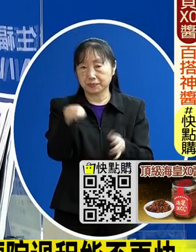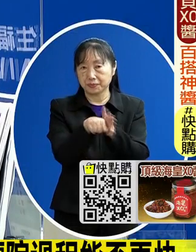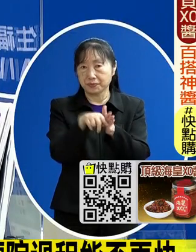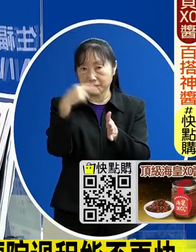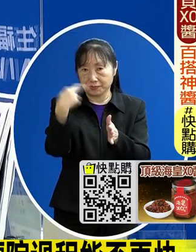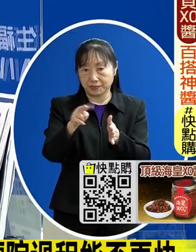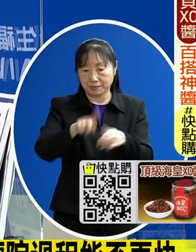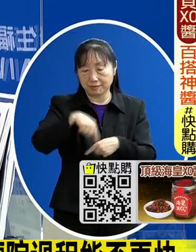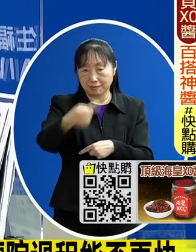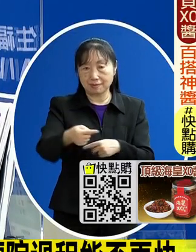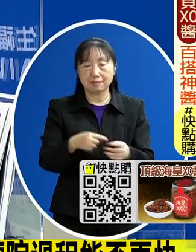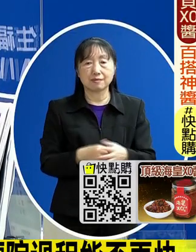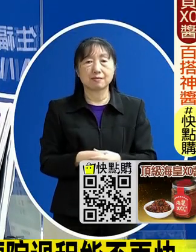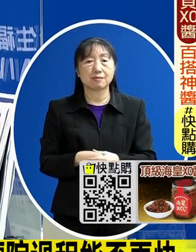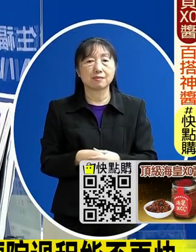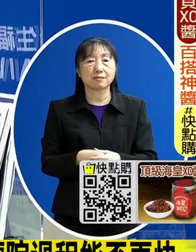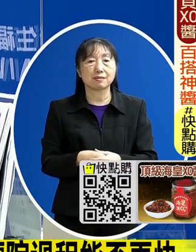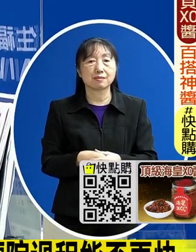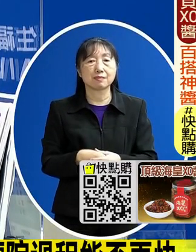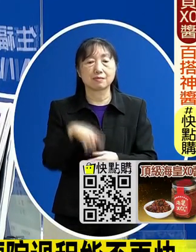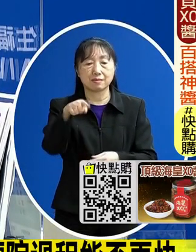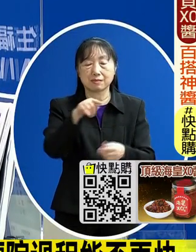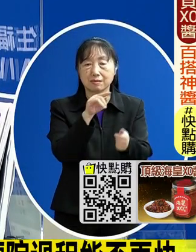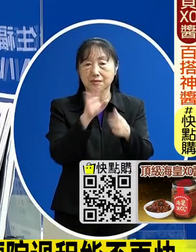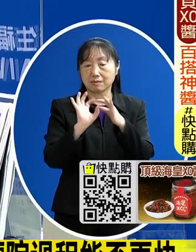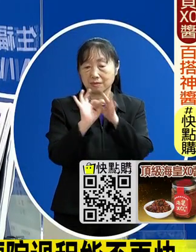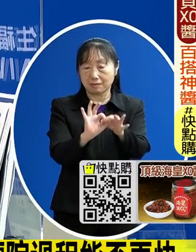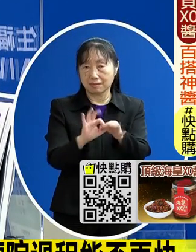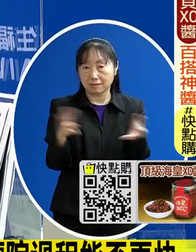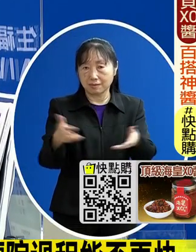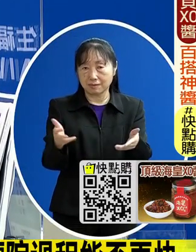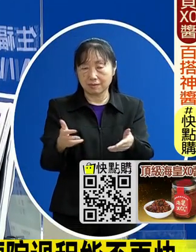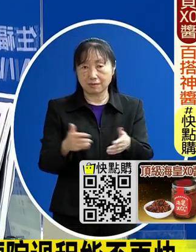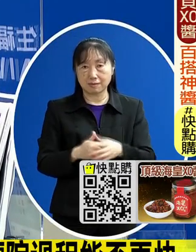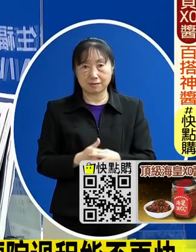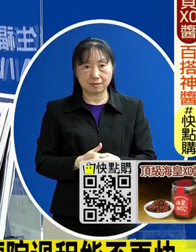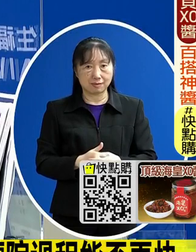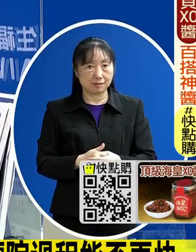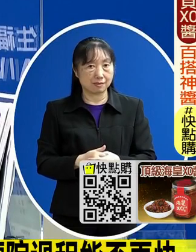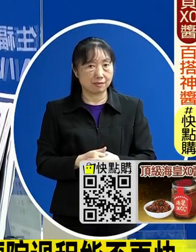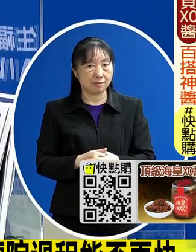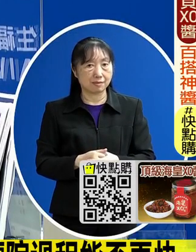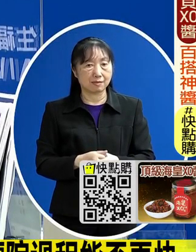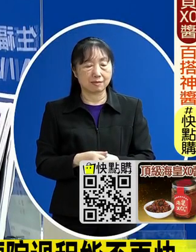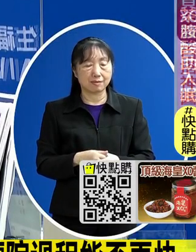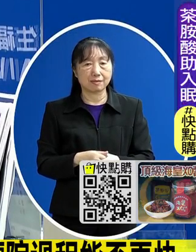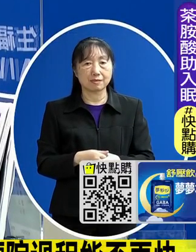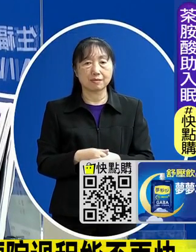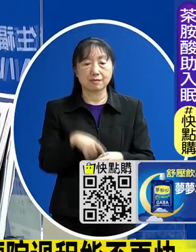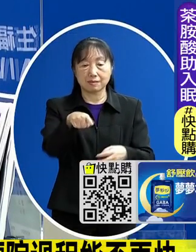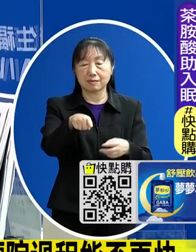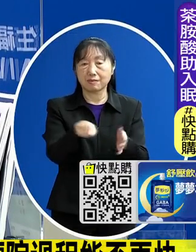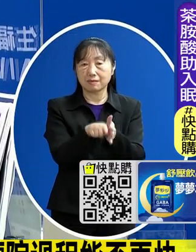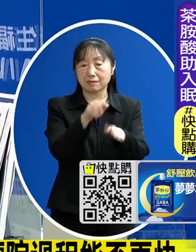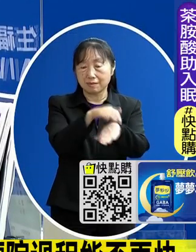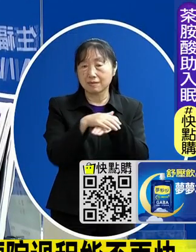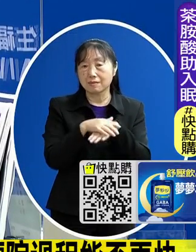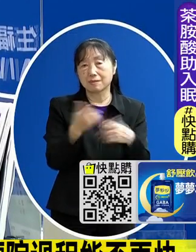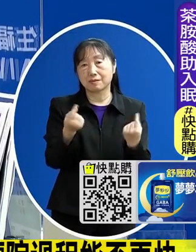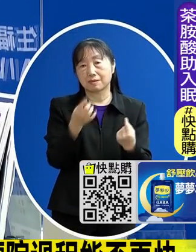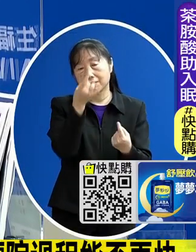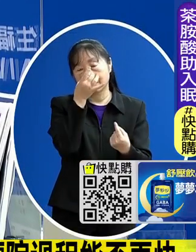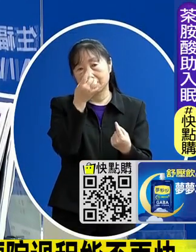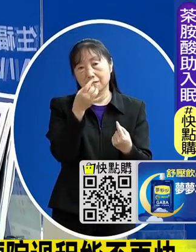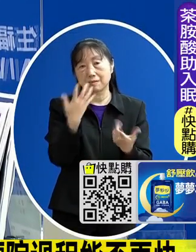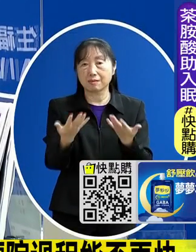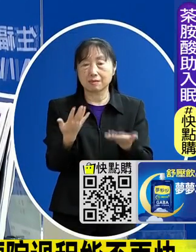一些处置跟这个 救治哈。那不幸就是在后续